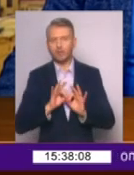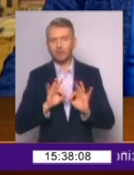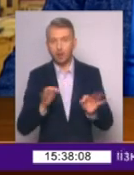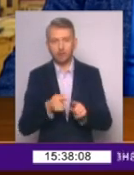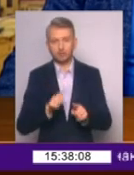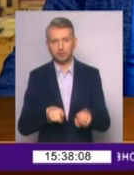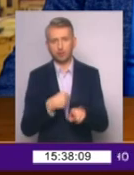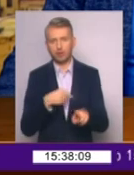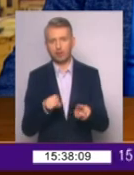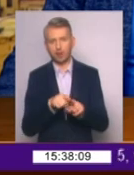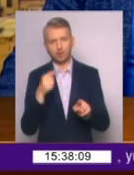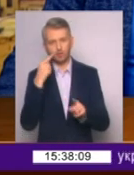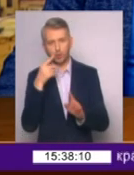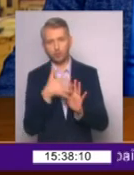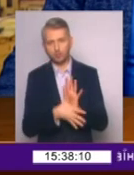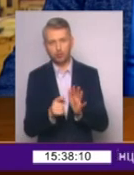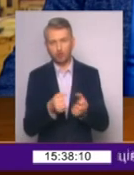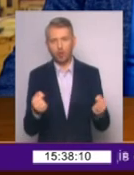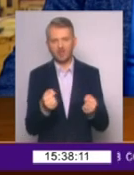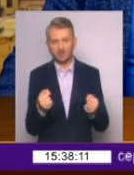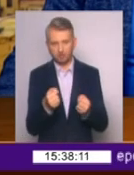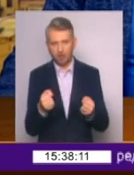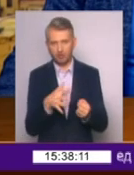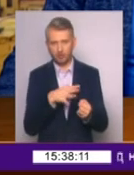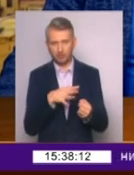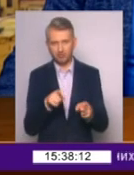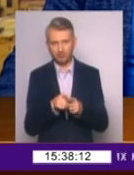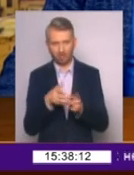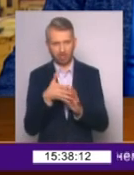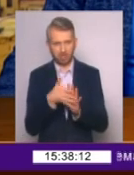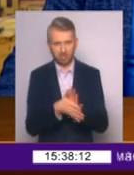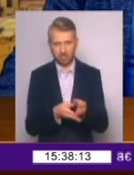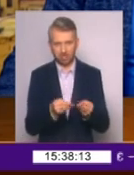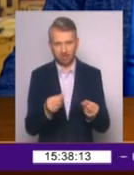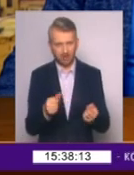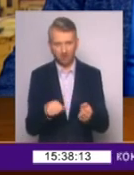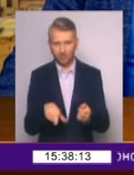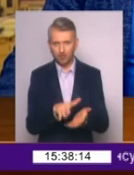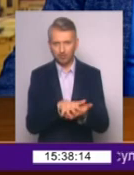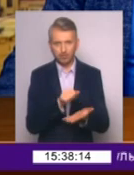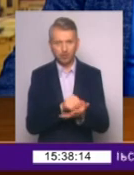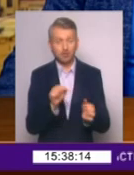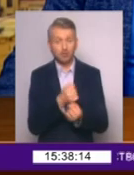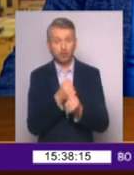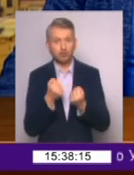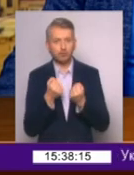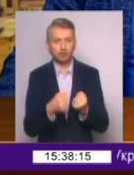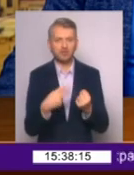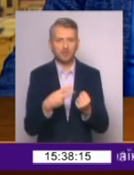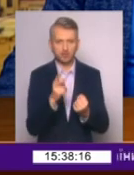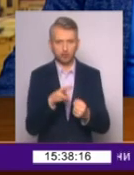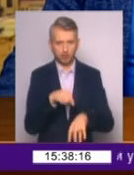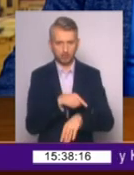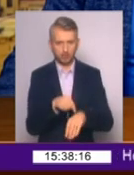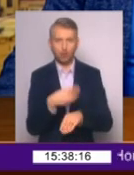просто, так розумію, зима зробила своє, і там просто зараз неможливо їхати навіть 20 км на годину, не те, що 40.